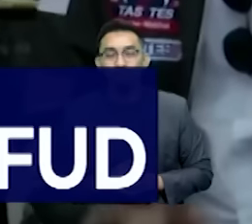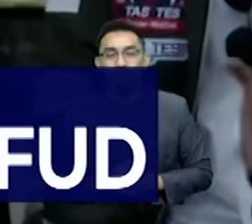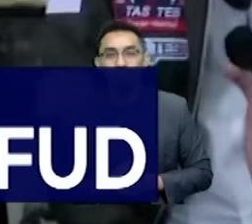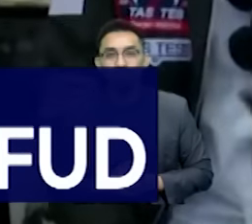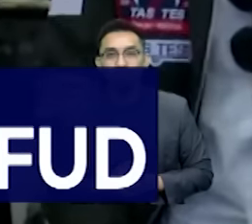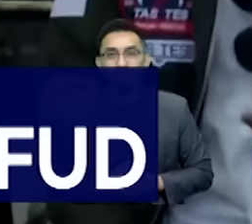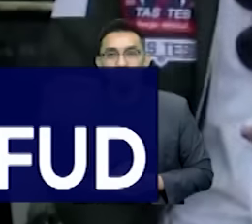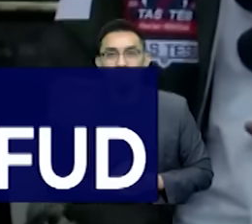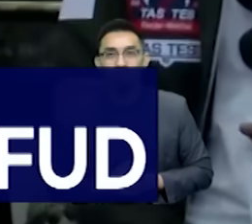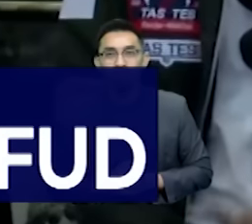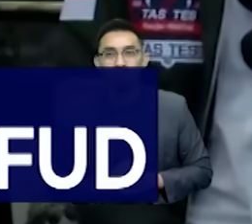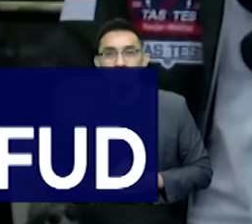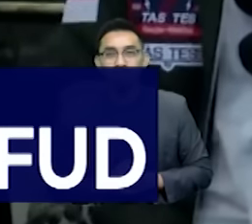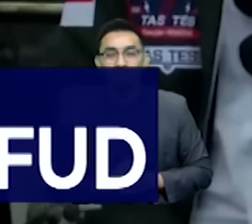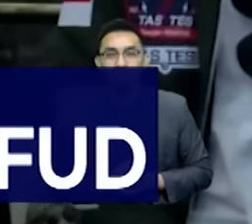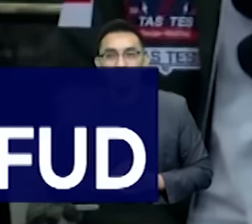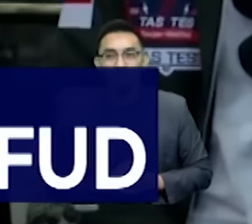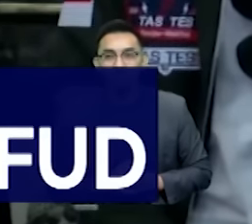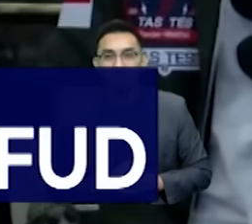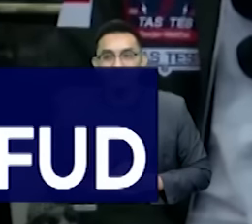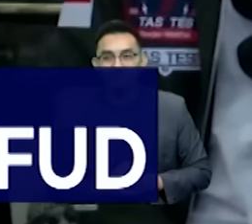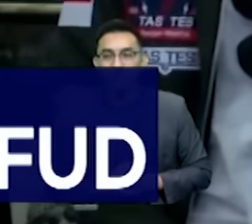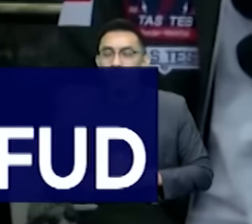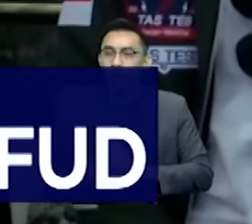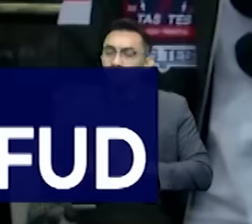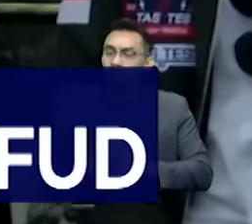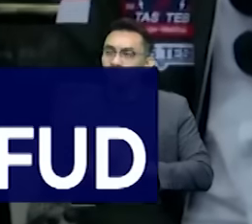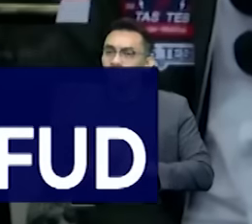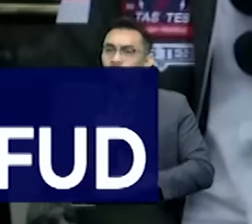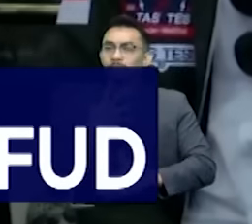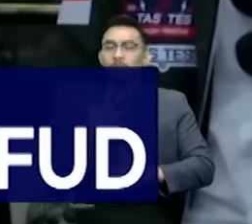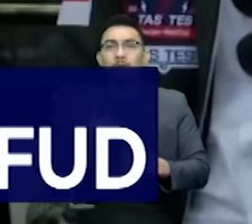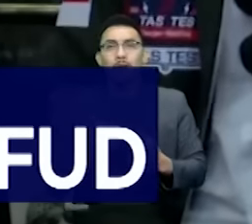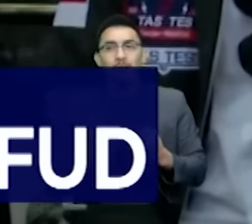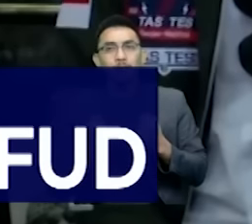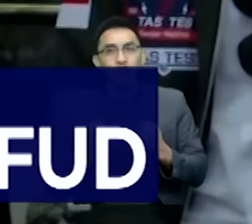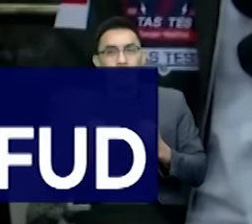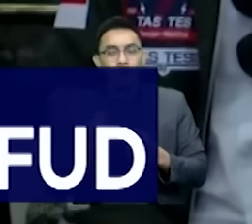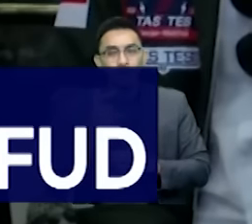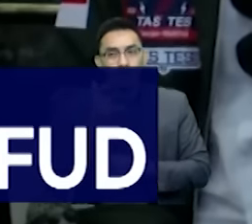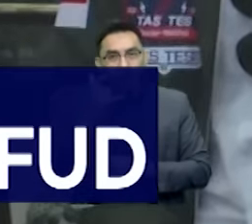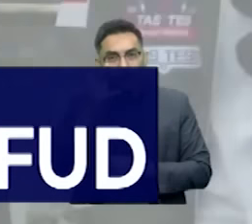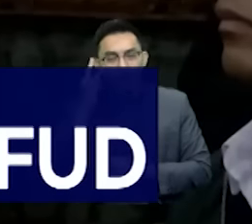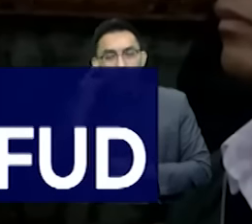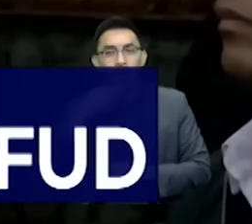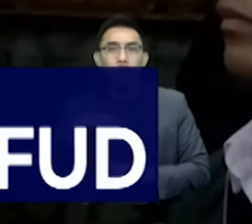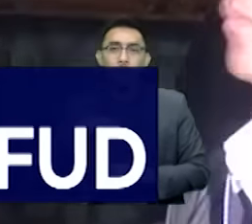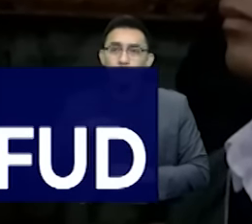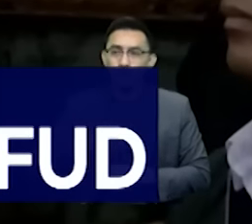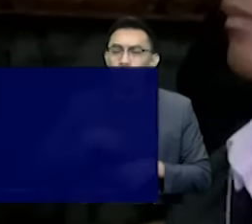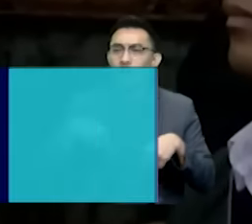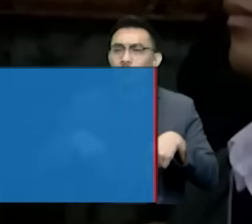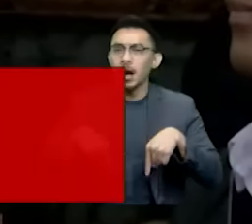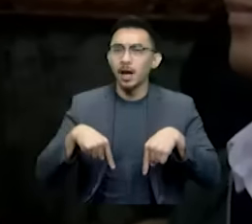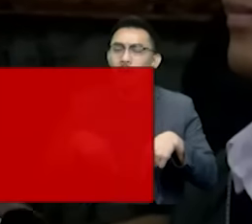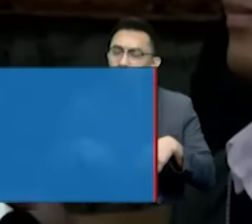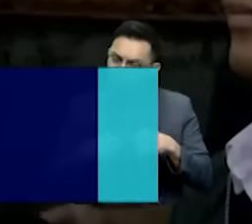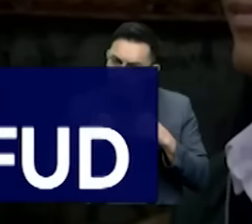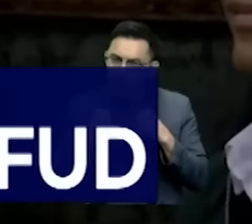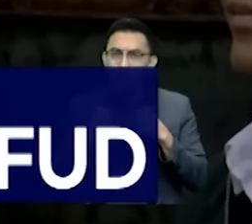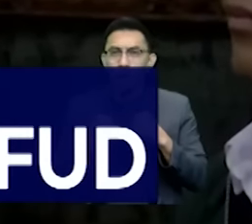Ini satu energi yang buat Ganjar Mahfud dan seluruh pendukungnya makin tambah semangat. Ada beberapa poin yang